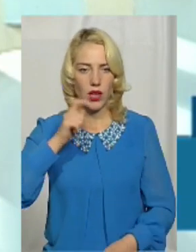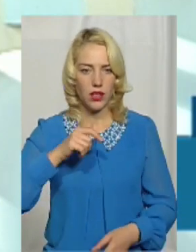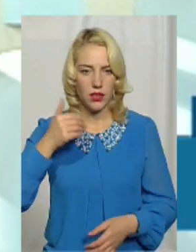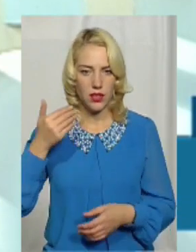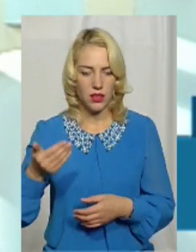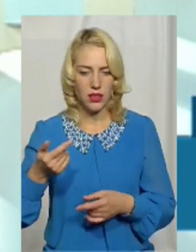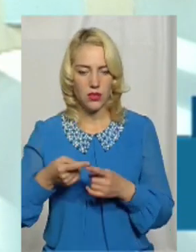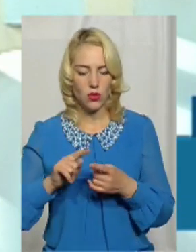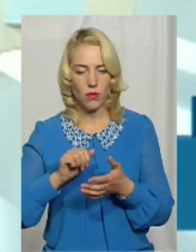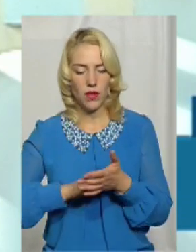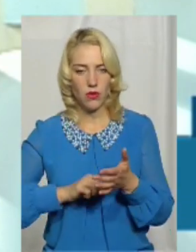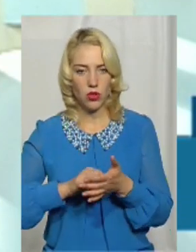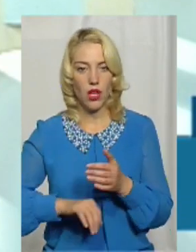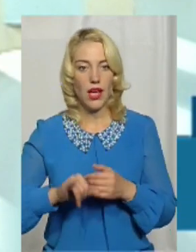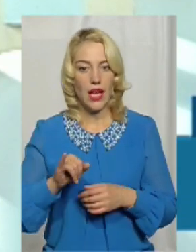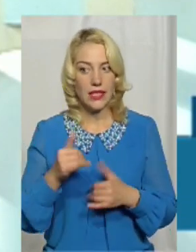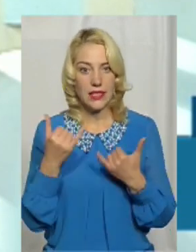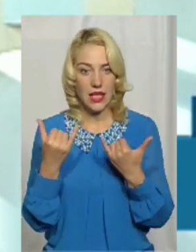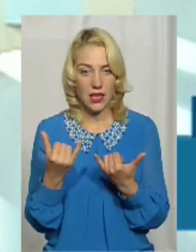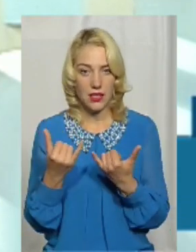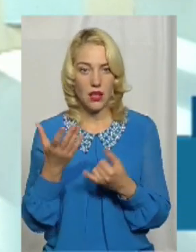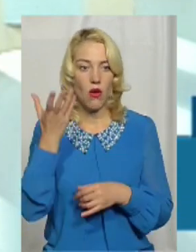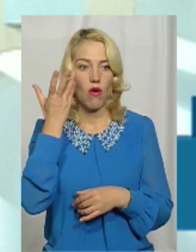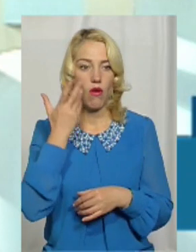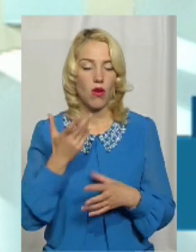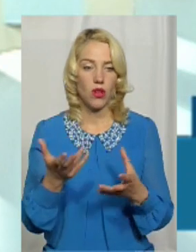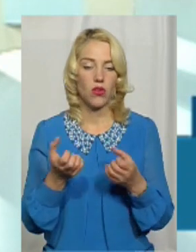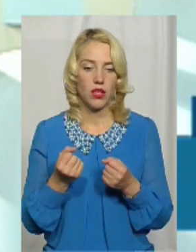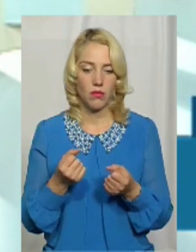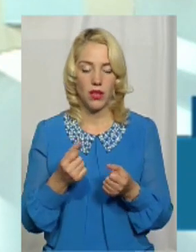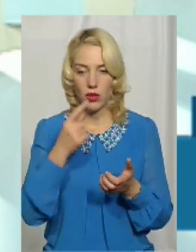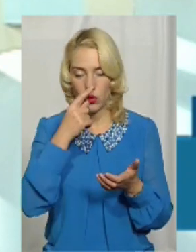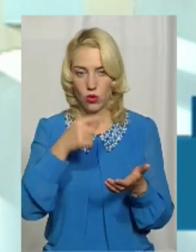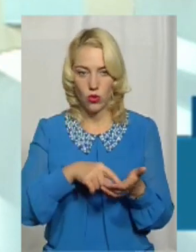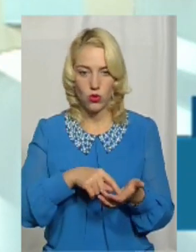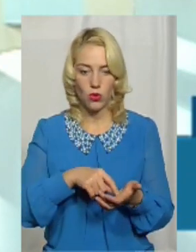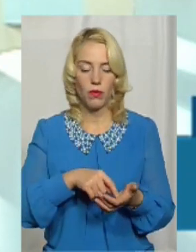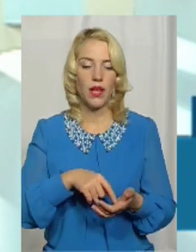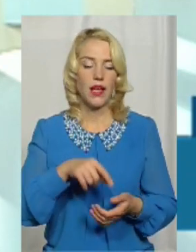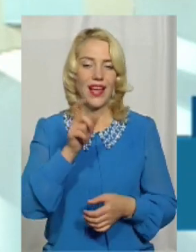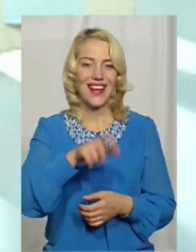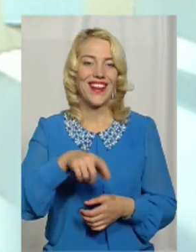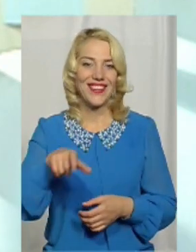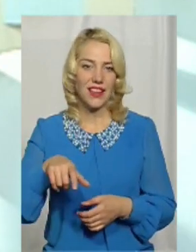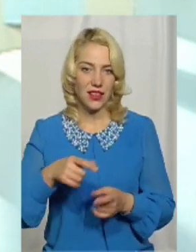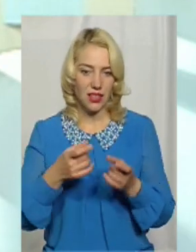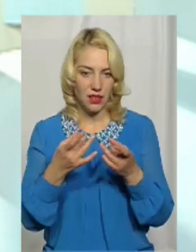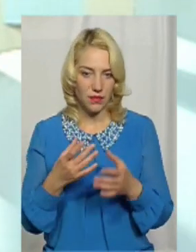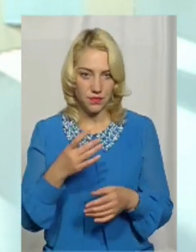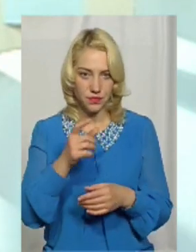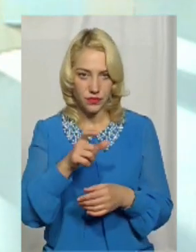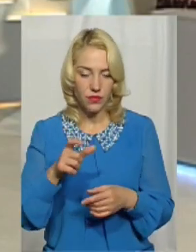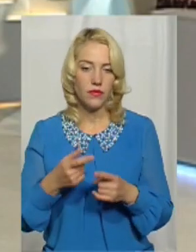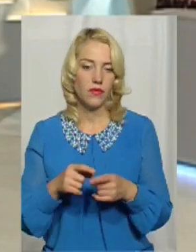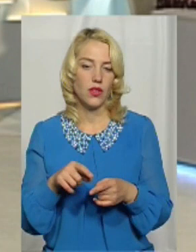з цього приводу. От. І, а зараз, коли отримали доступ клієнти до цієї бази, я вважаю, що